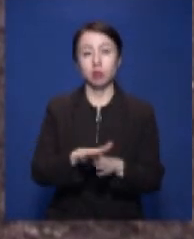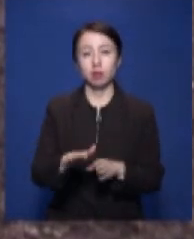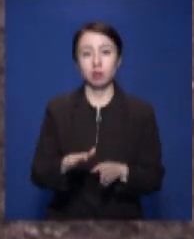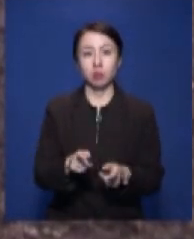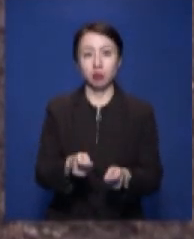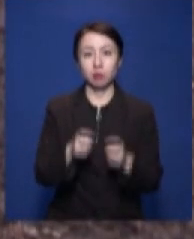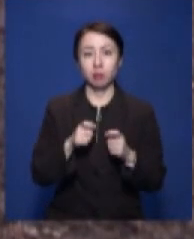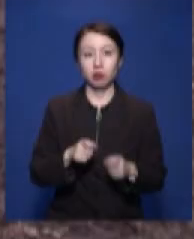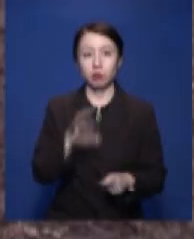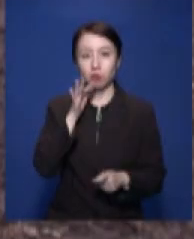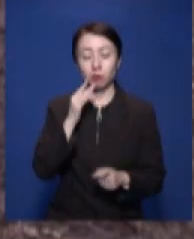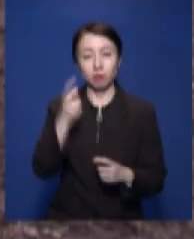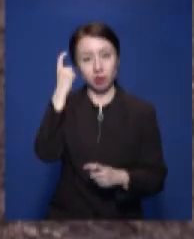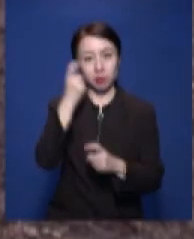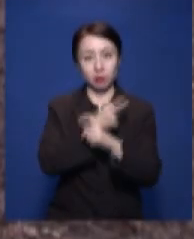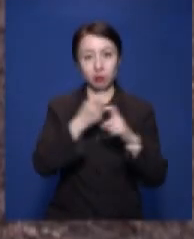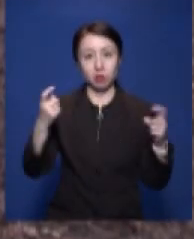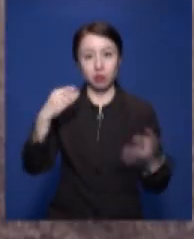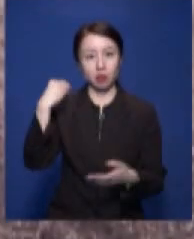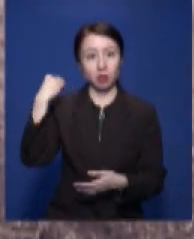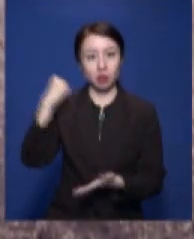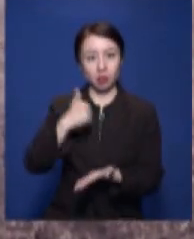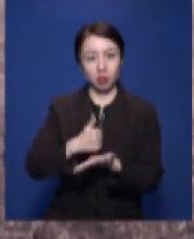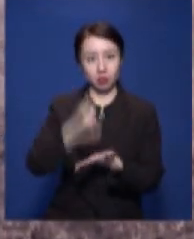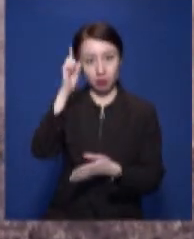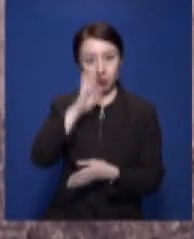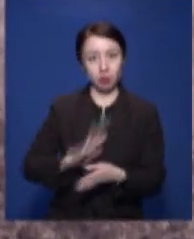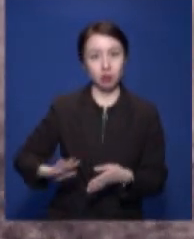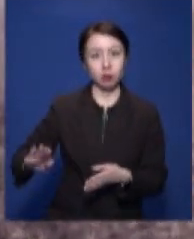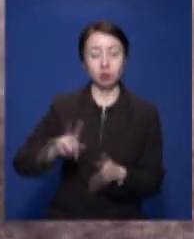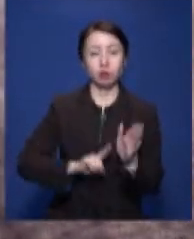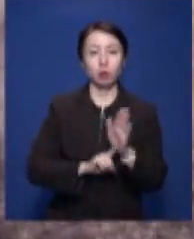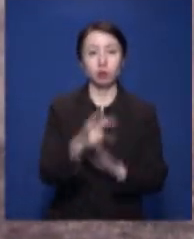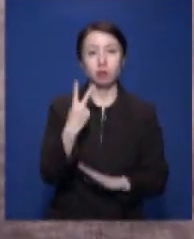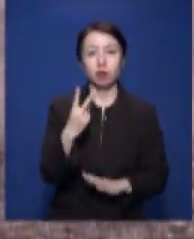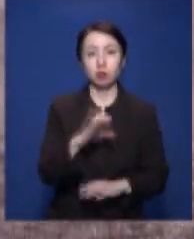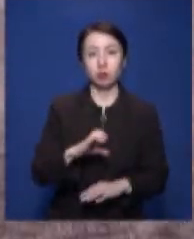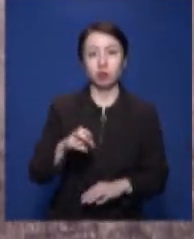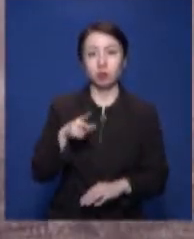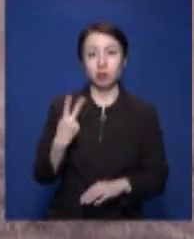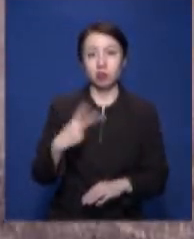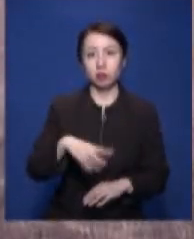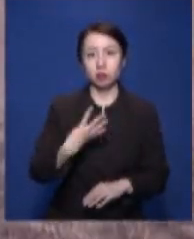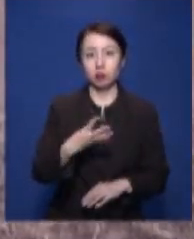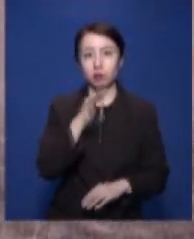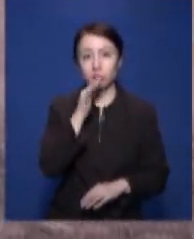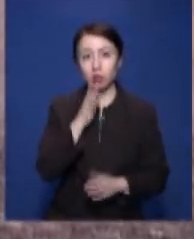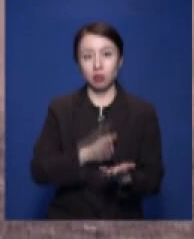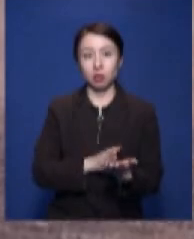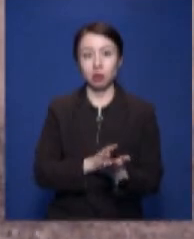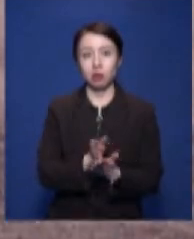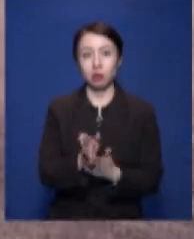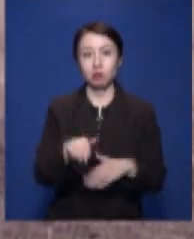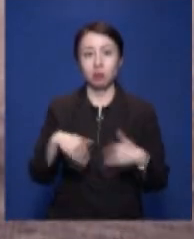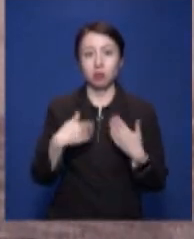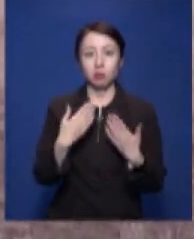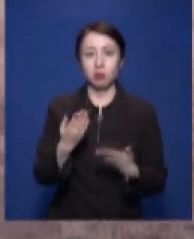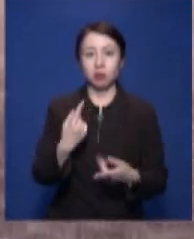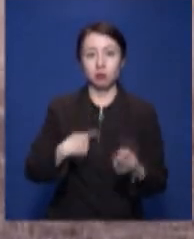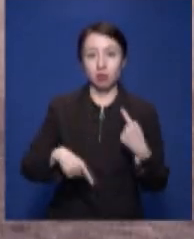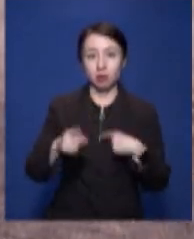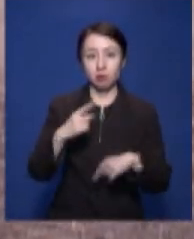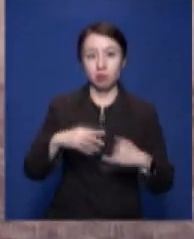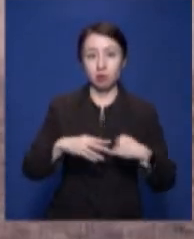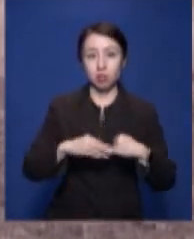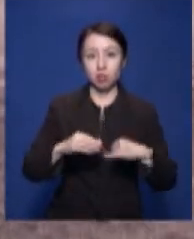мест местные исполнительные органы в рамках послания главы государства от 2 сентя 2024 года ориентированы на